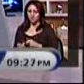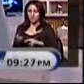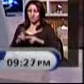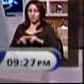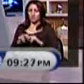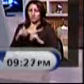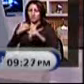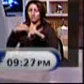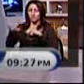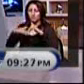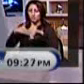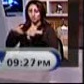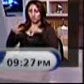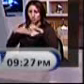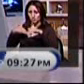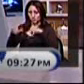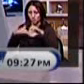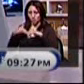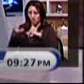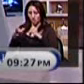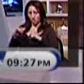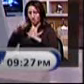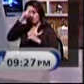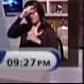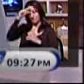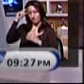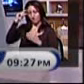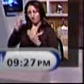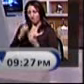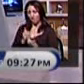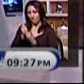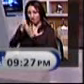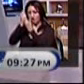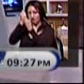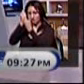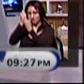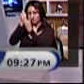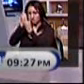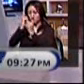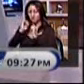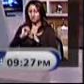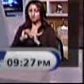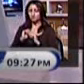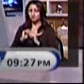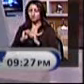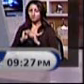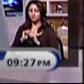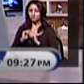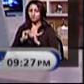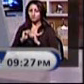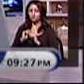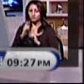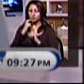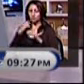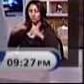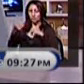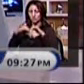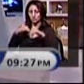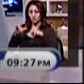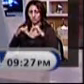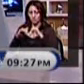الشارع بيسبق جبهه الانقاذ، وجبهه الانقاذ في اوقات كتيره جدا بتحاول اللحاق بالشارع،